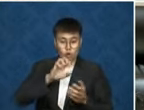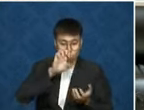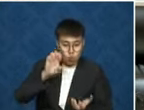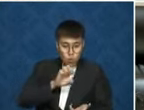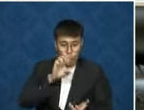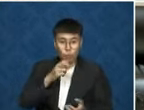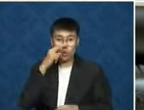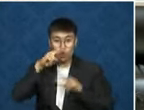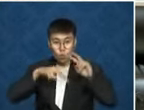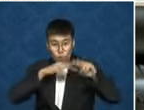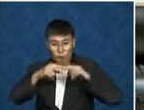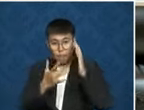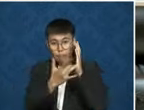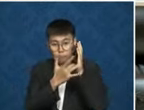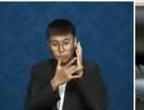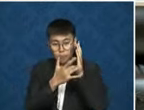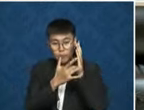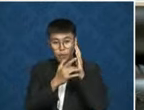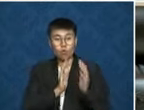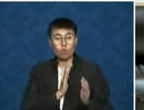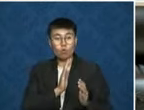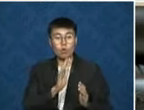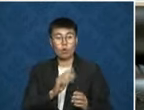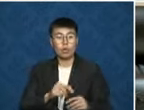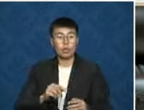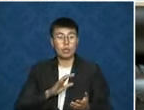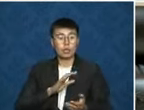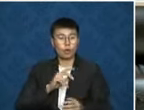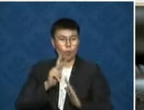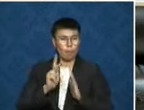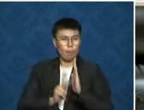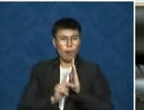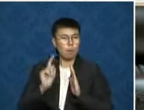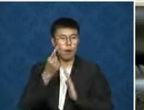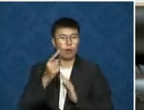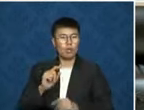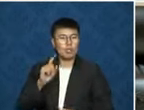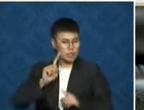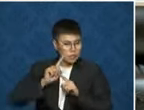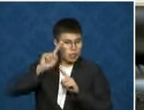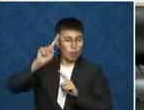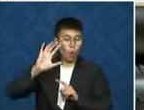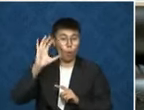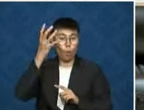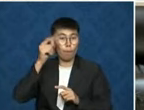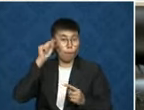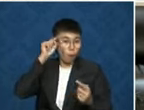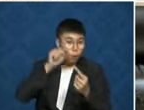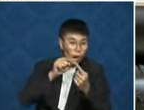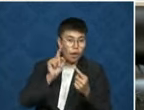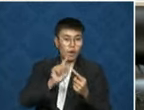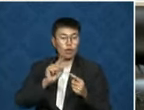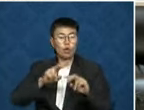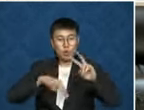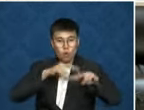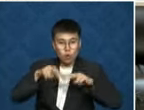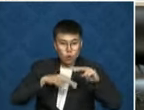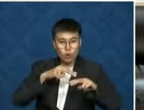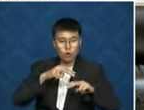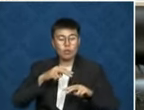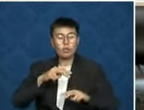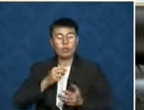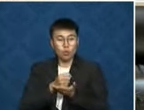ำกับดูแลปัญญาประดิษฐ์โดยตรงฉบับแรกของโลกหรือที่เรียกว่า AI Act ค่ะเป้าหมายค่ะคือการควบคุมการใช้ปัญ